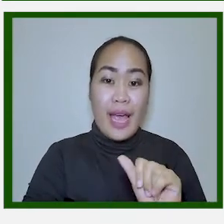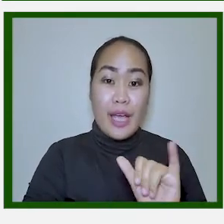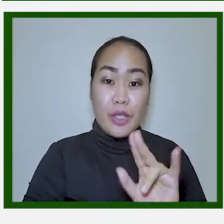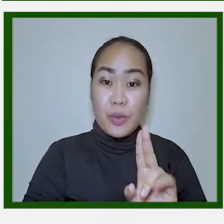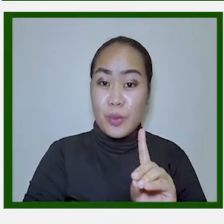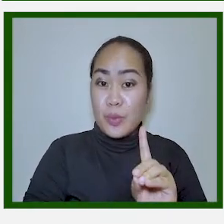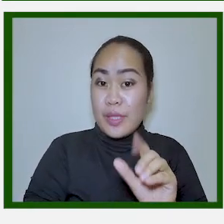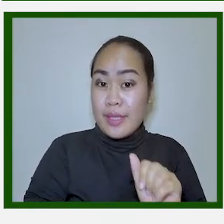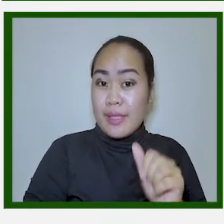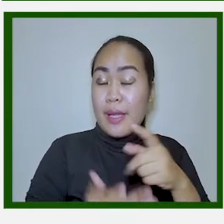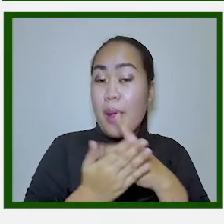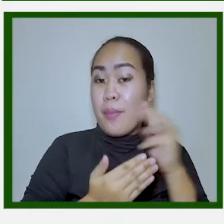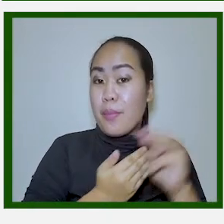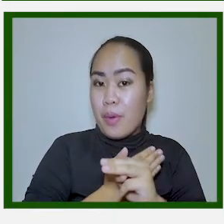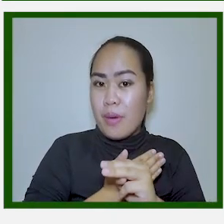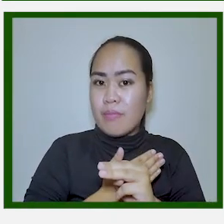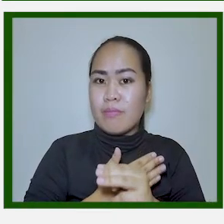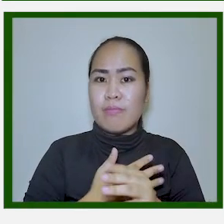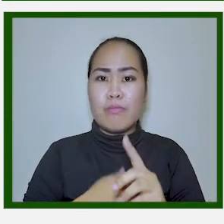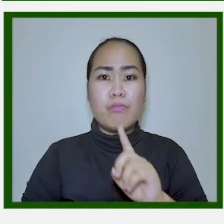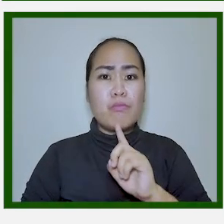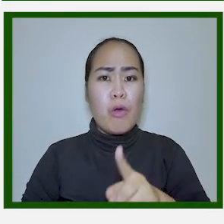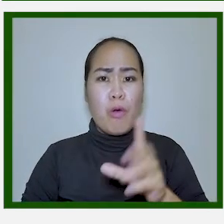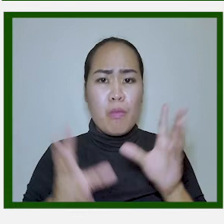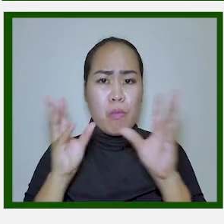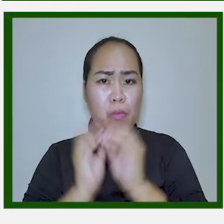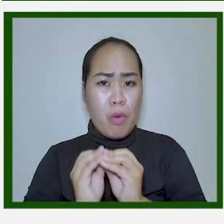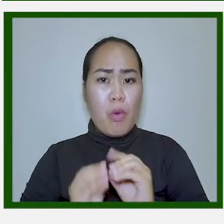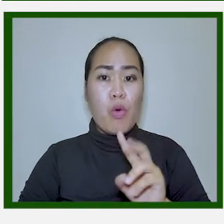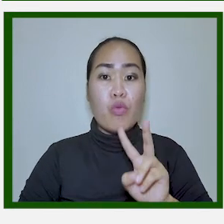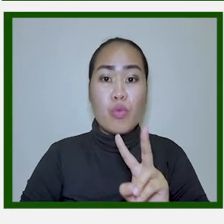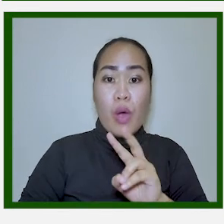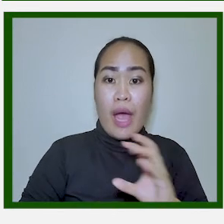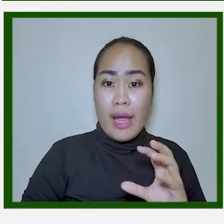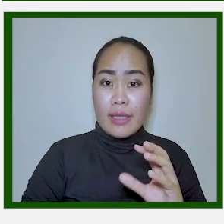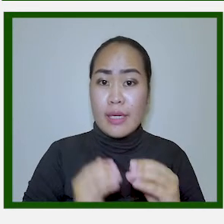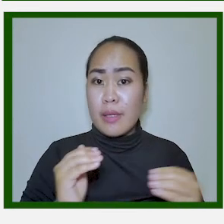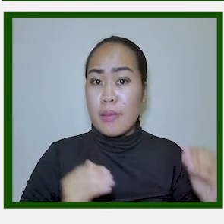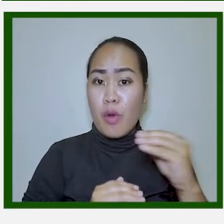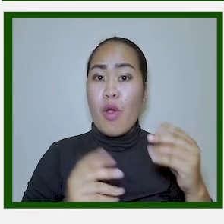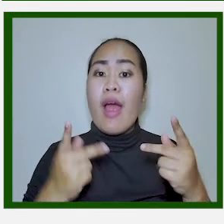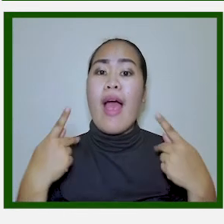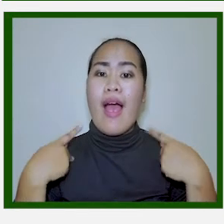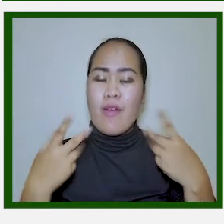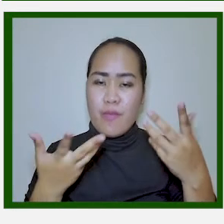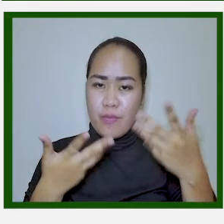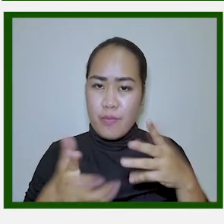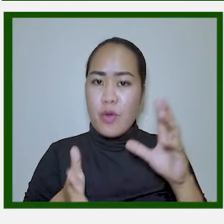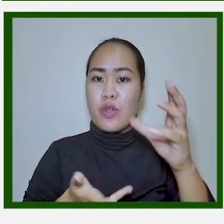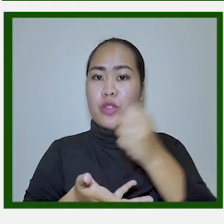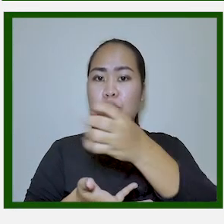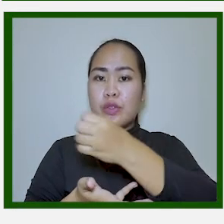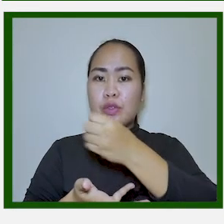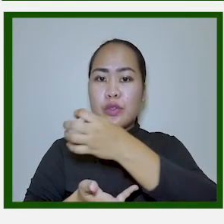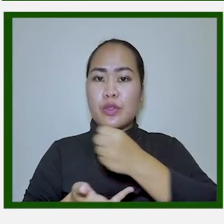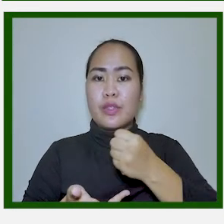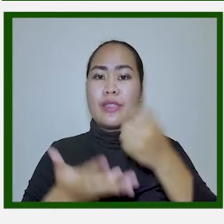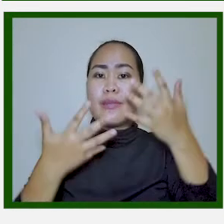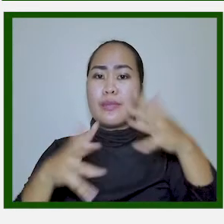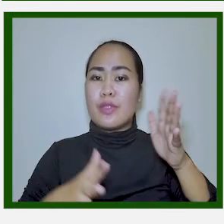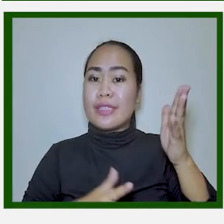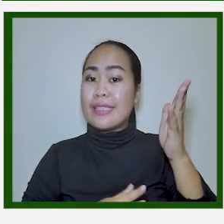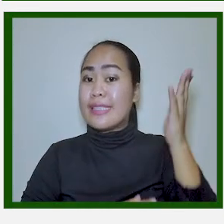200 kilos of plastic waste ang ating nakolekta na naman, no, nitong nakaraang Sabado,